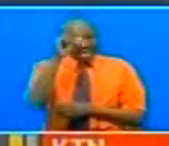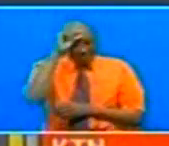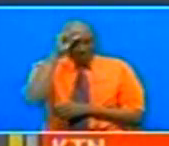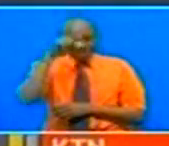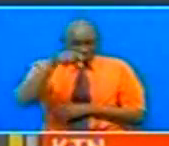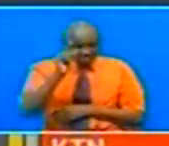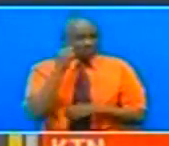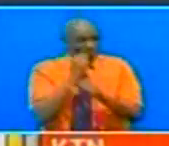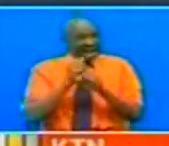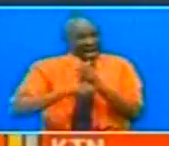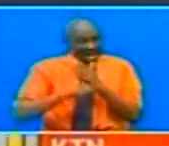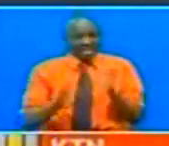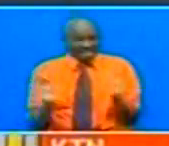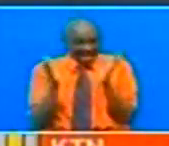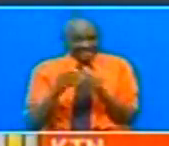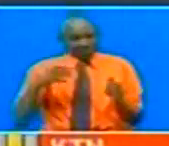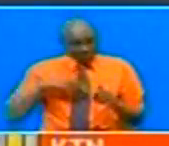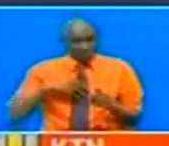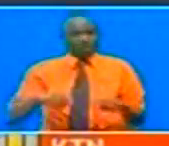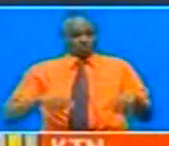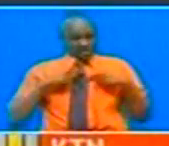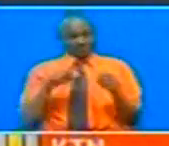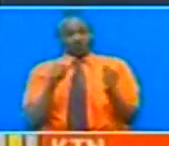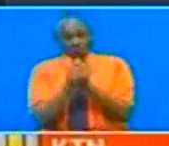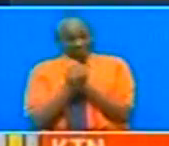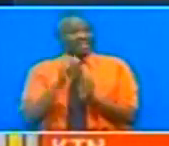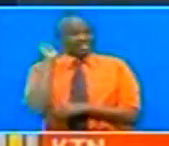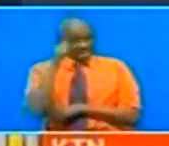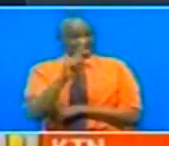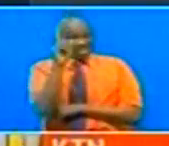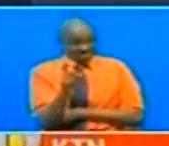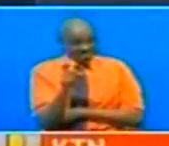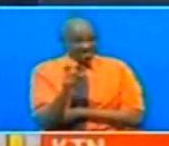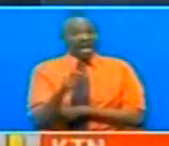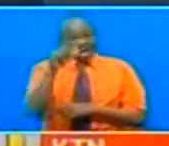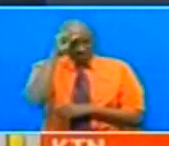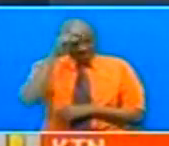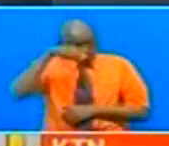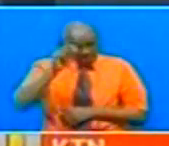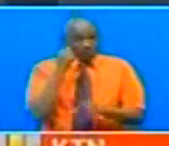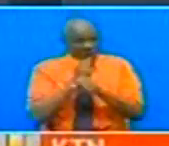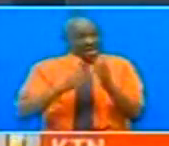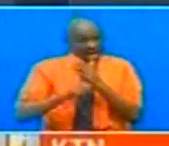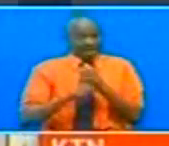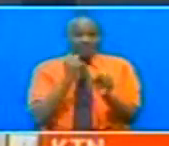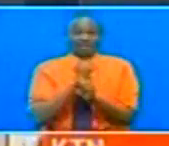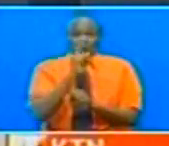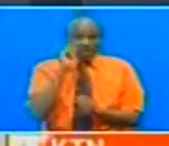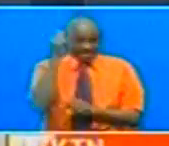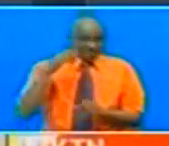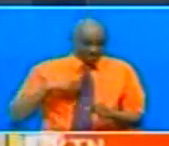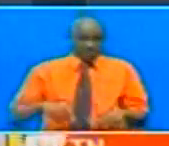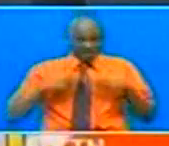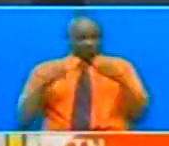imetia juhudi za kutosha kuhakikisha uwiano humu nchini? Je, serikali imetia juhudi kuhakikisha